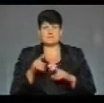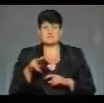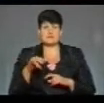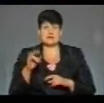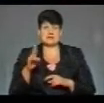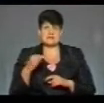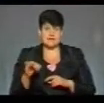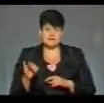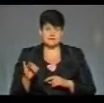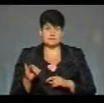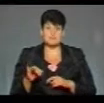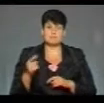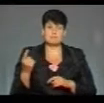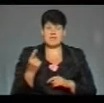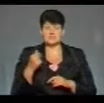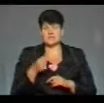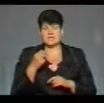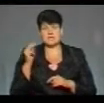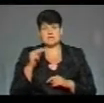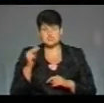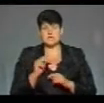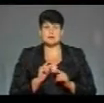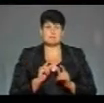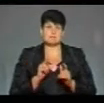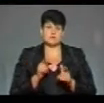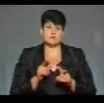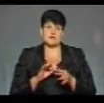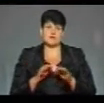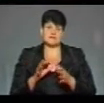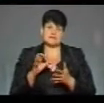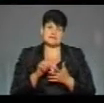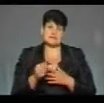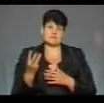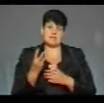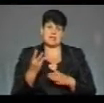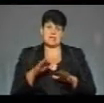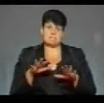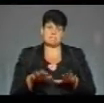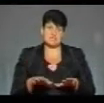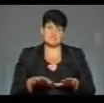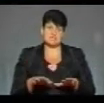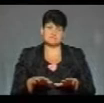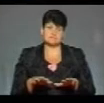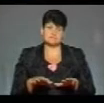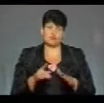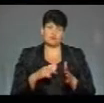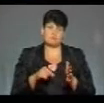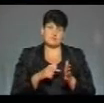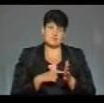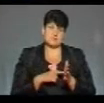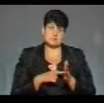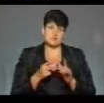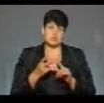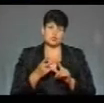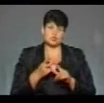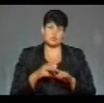ліцеї, то в перший же рік навчання пішов на олімпіаду, зайняв третє місце в місті і друге